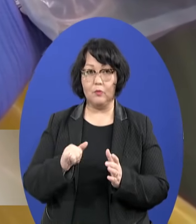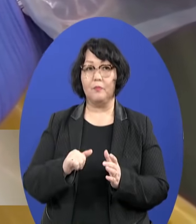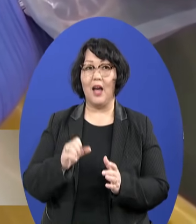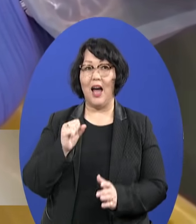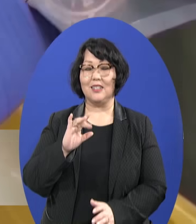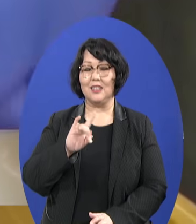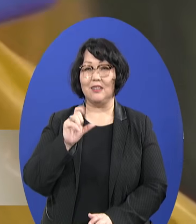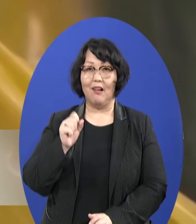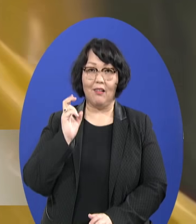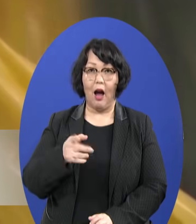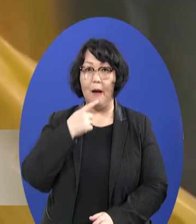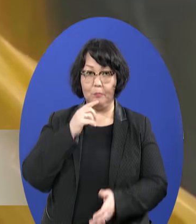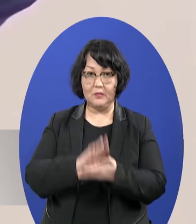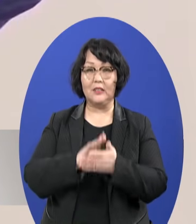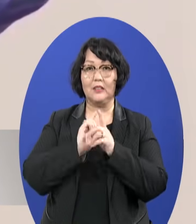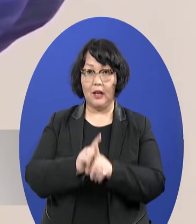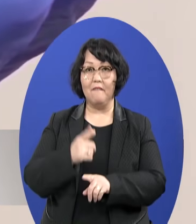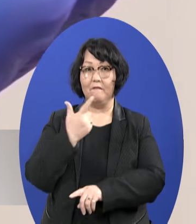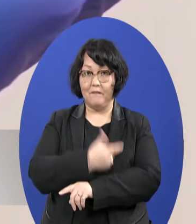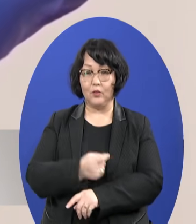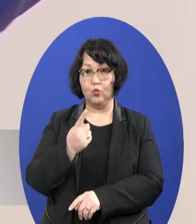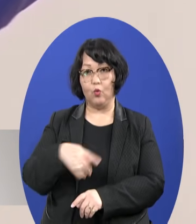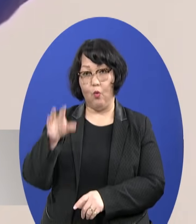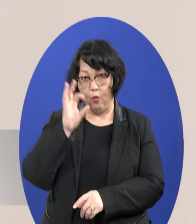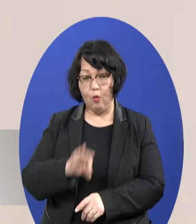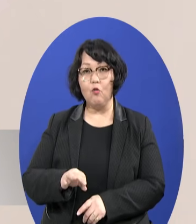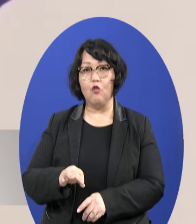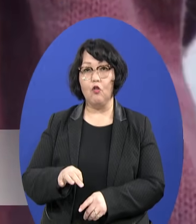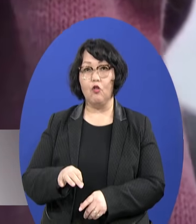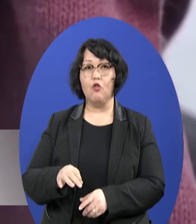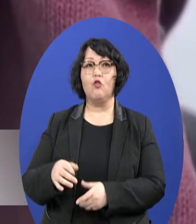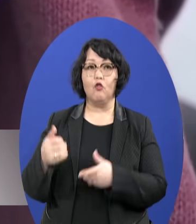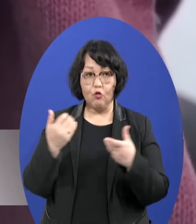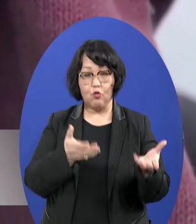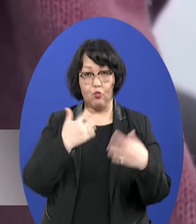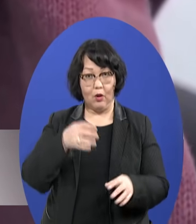AstraZeneca компанийхан амласан вакциныхаа тунг бүрэн нийлүүлсэн гэдгийг нь сануулж байна.